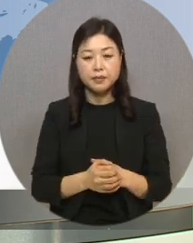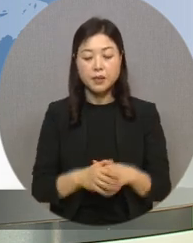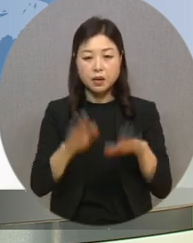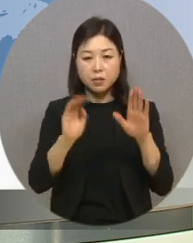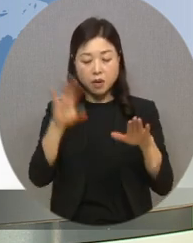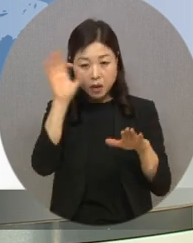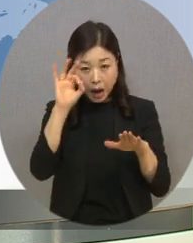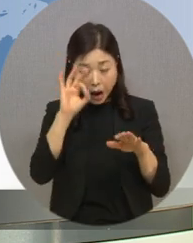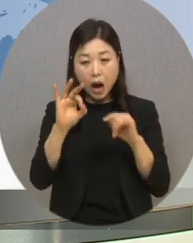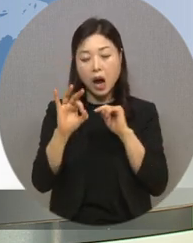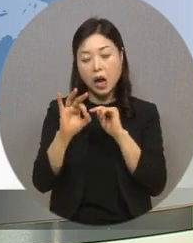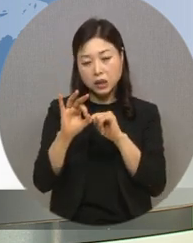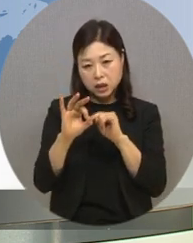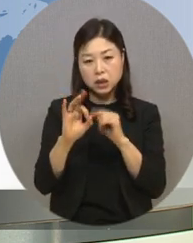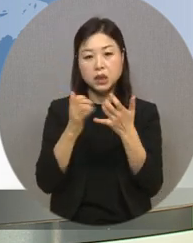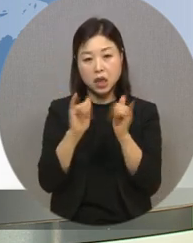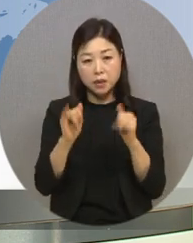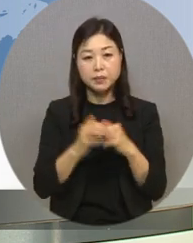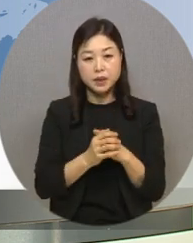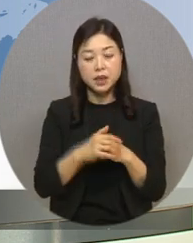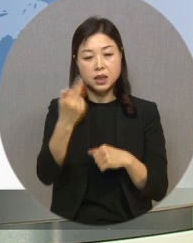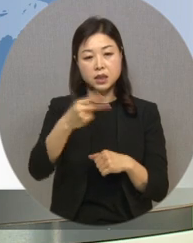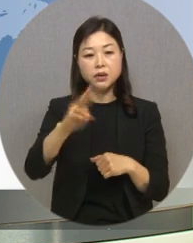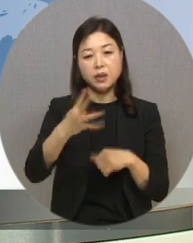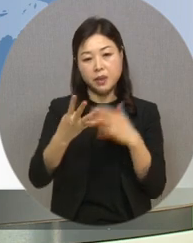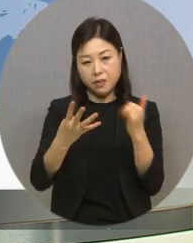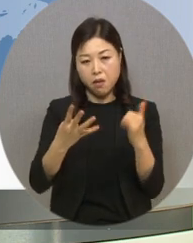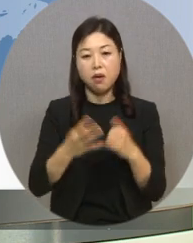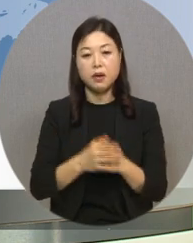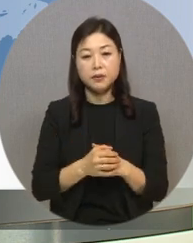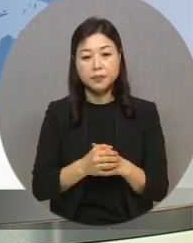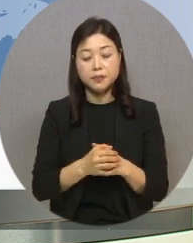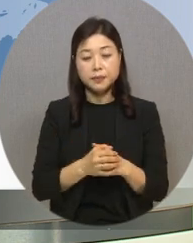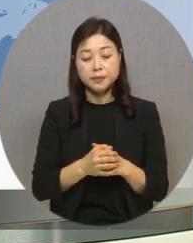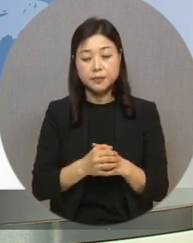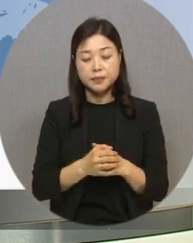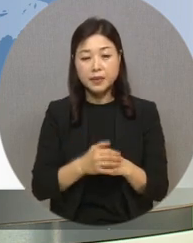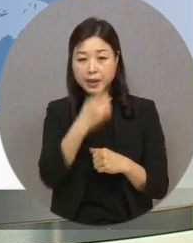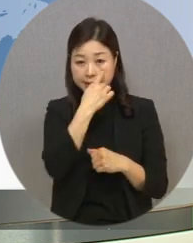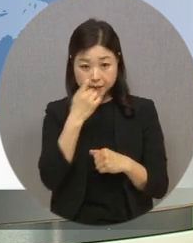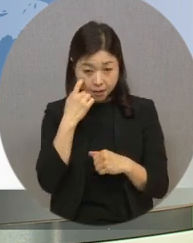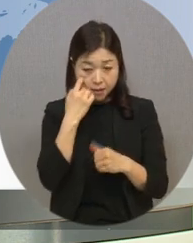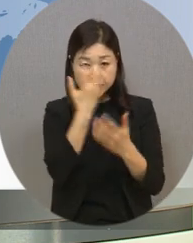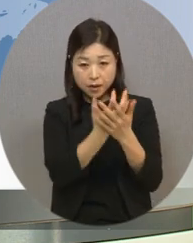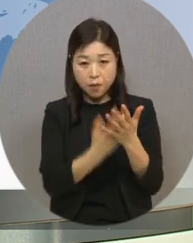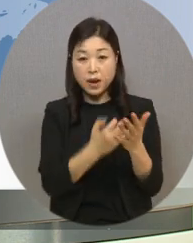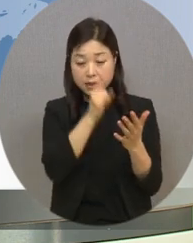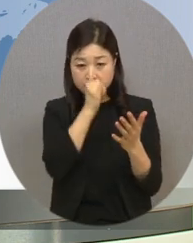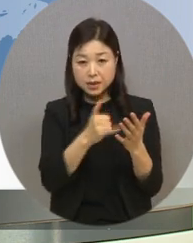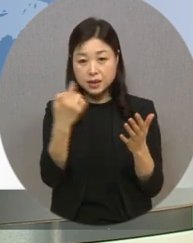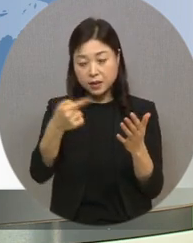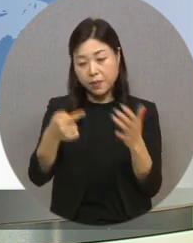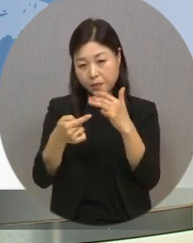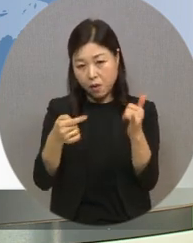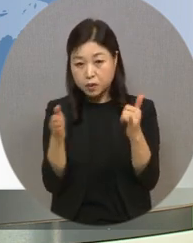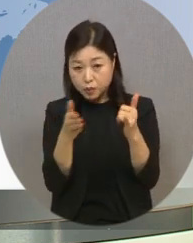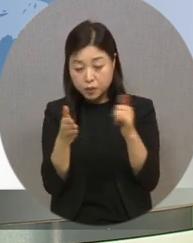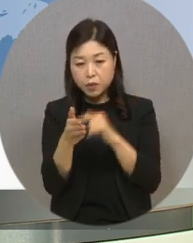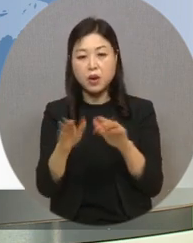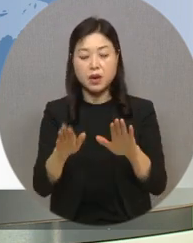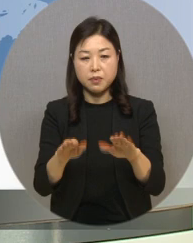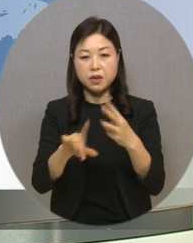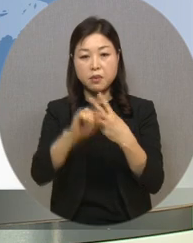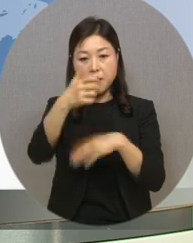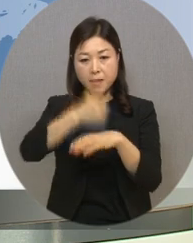찾은 수문 독립운동가는 2400여명 이중 객관적 증자 가 있는 천여명에 대해 이달